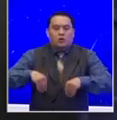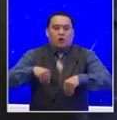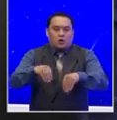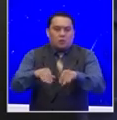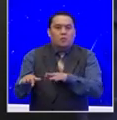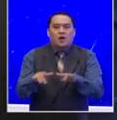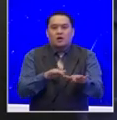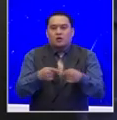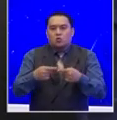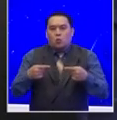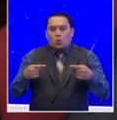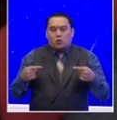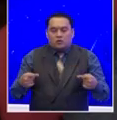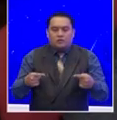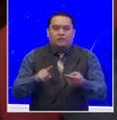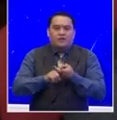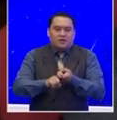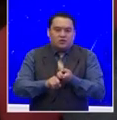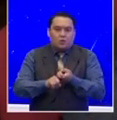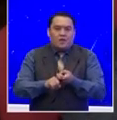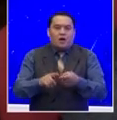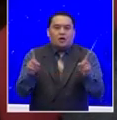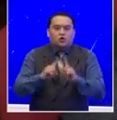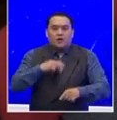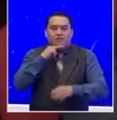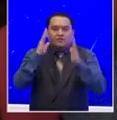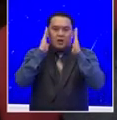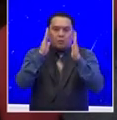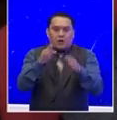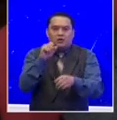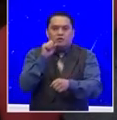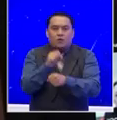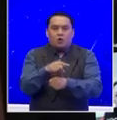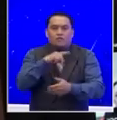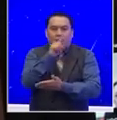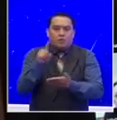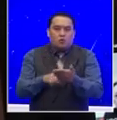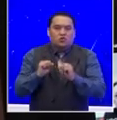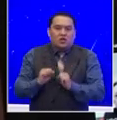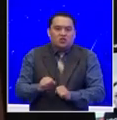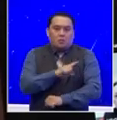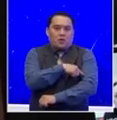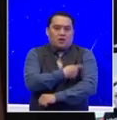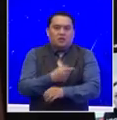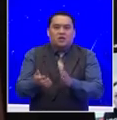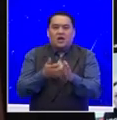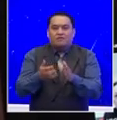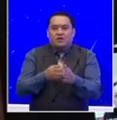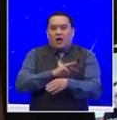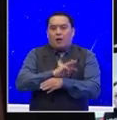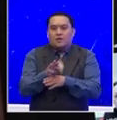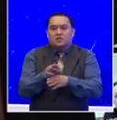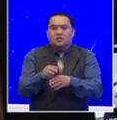профилактических мероприятий против коронавируса. Особое внимание Амандык Баталов поручил уделить вопросам защиты медиков. Дефицита в